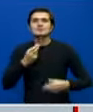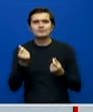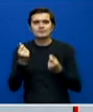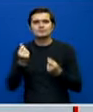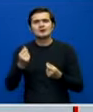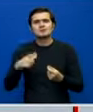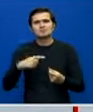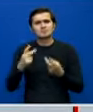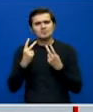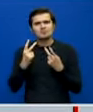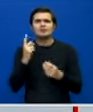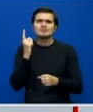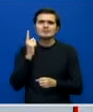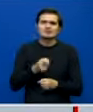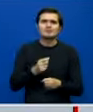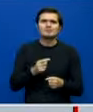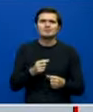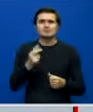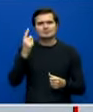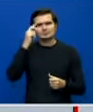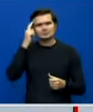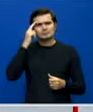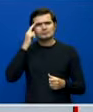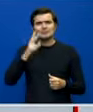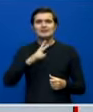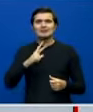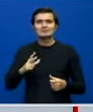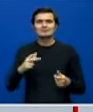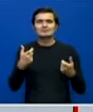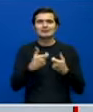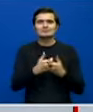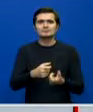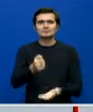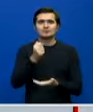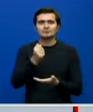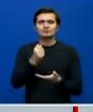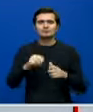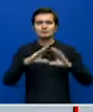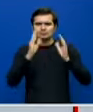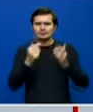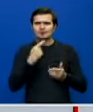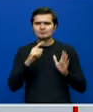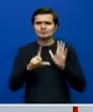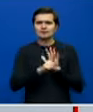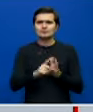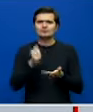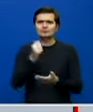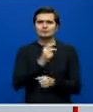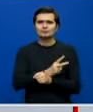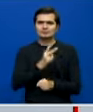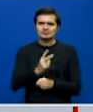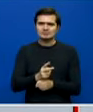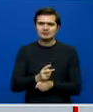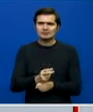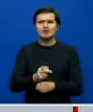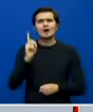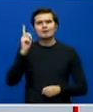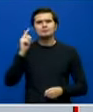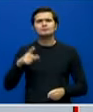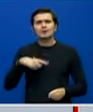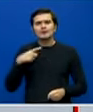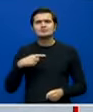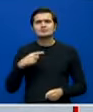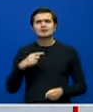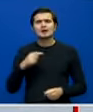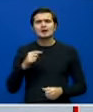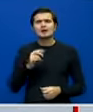există întotdeauna riscuri în execuția bugetului general consolidat. Așa cum am spus și la legea bugetului de stat, când, dacă nu mă înșel, exista până la